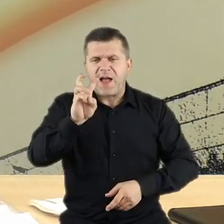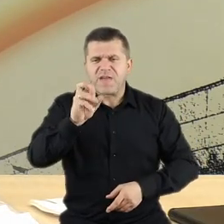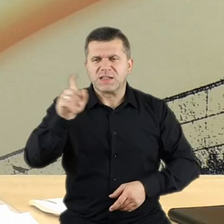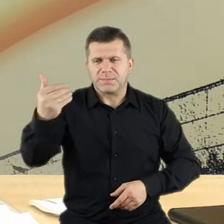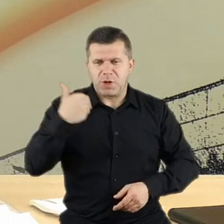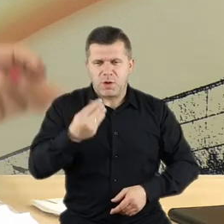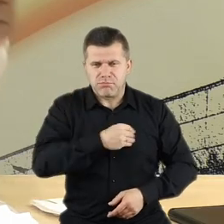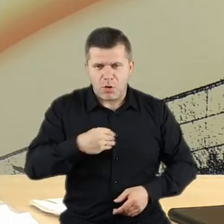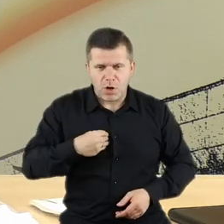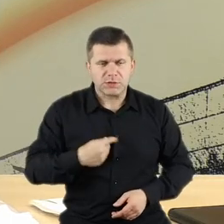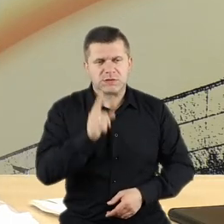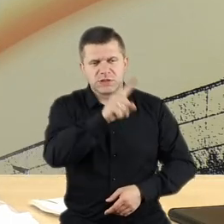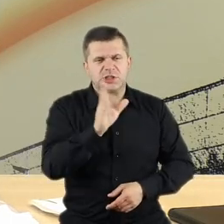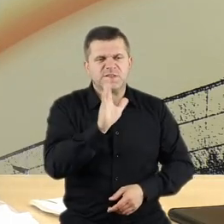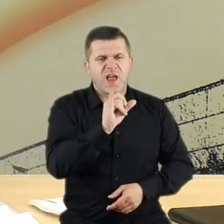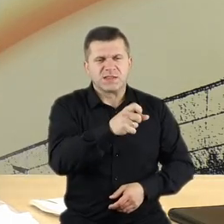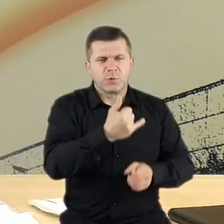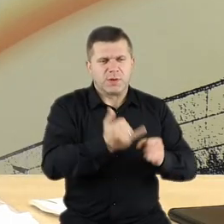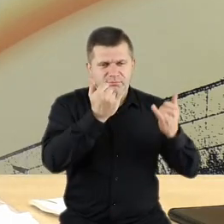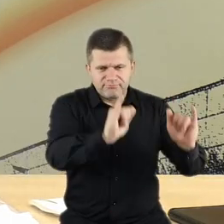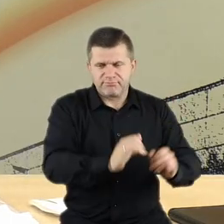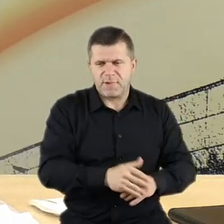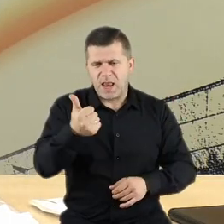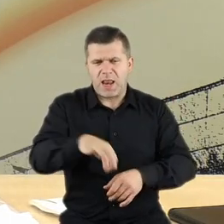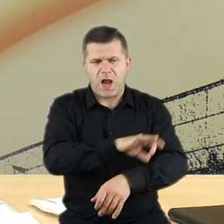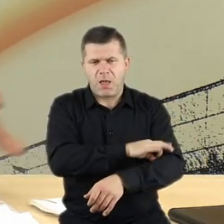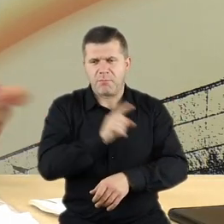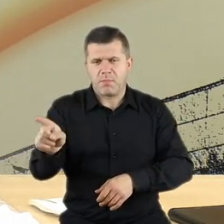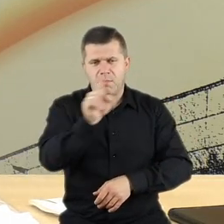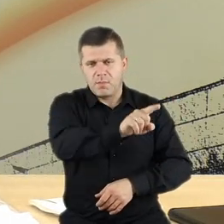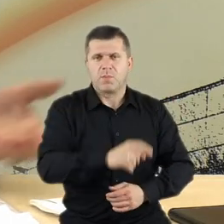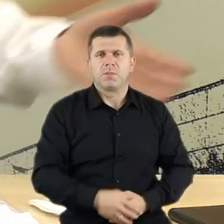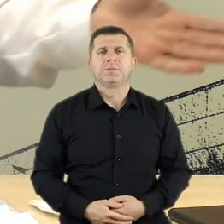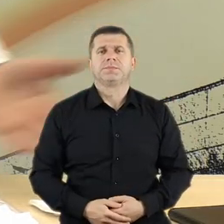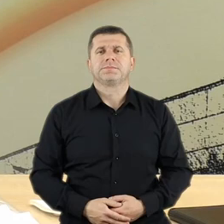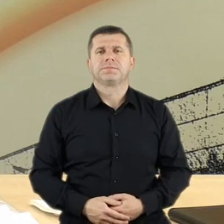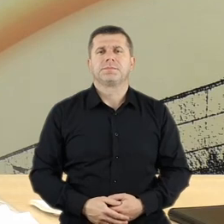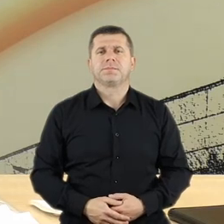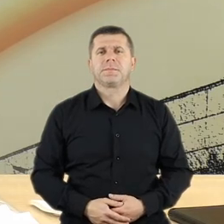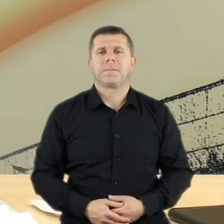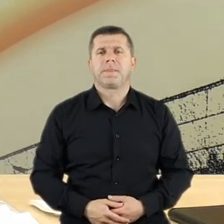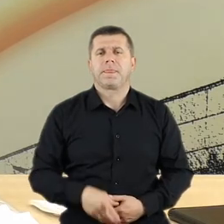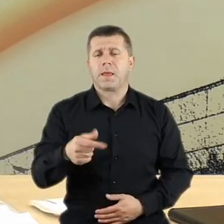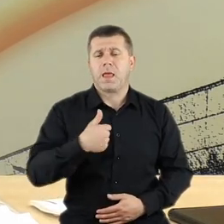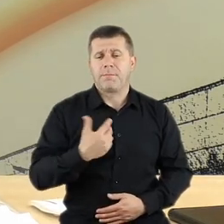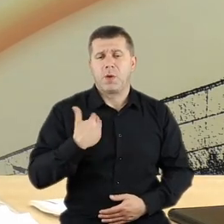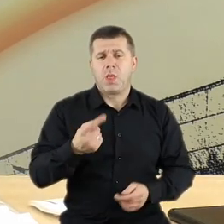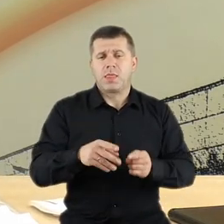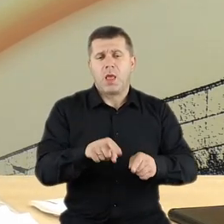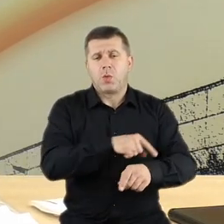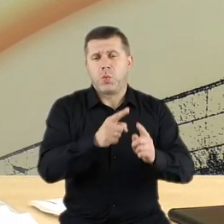szwarca była religia to był tak dziś kilometr od jednego do drugiej klasy No to była najdłuższa szkoła